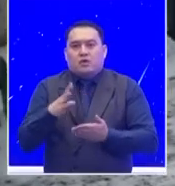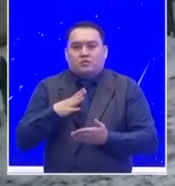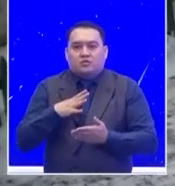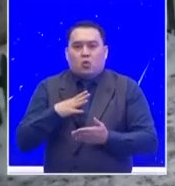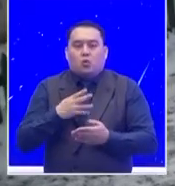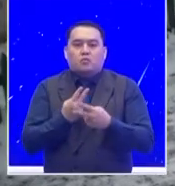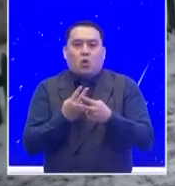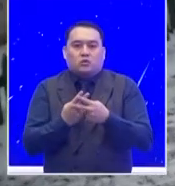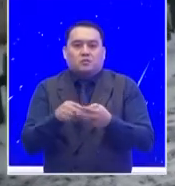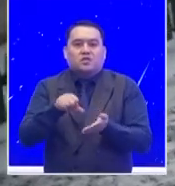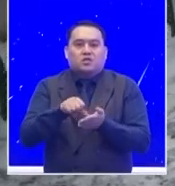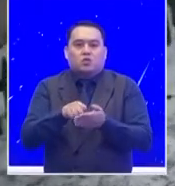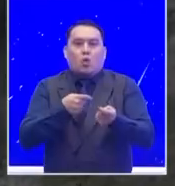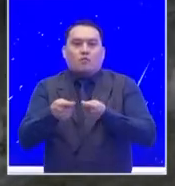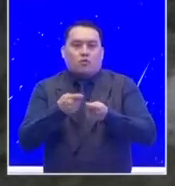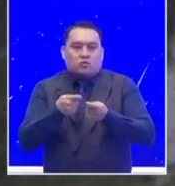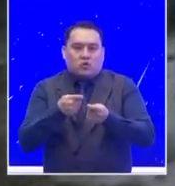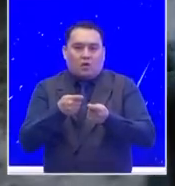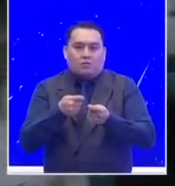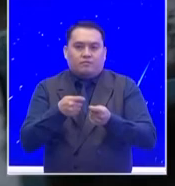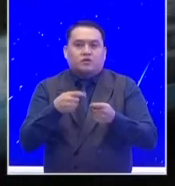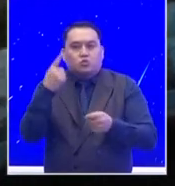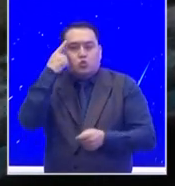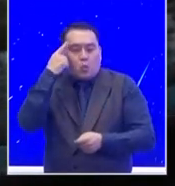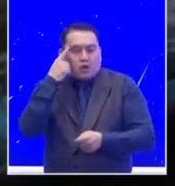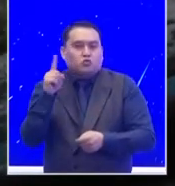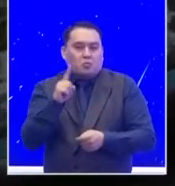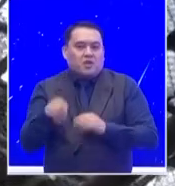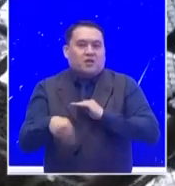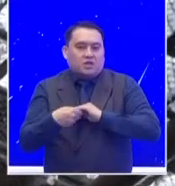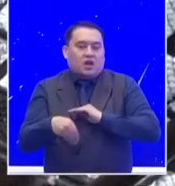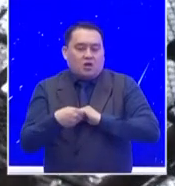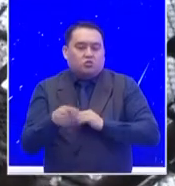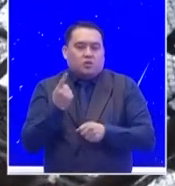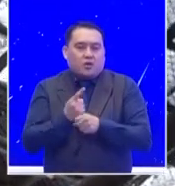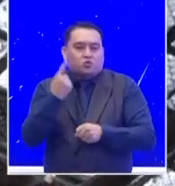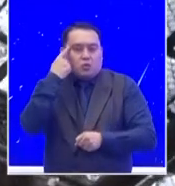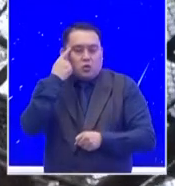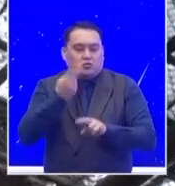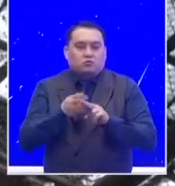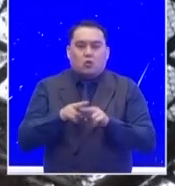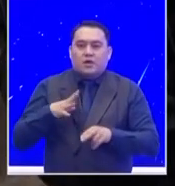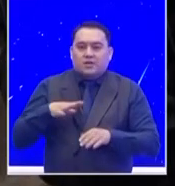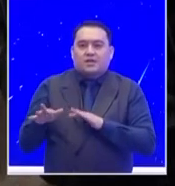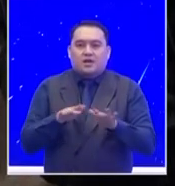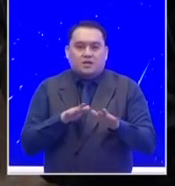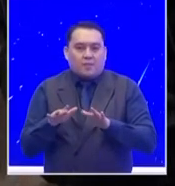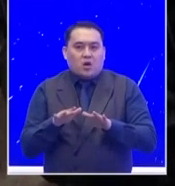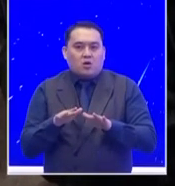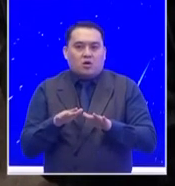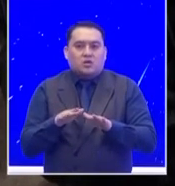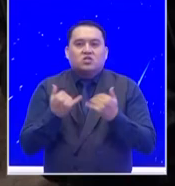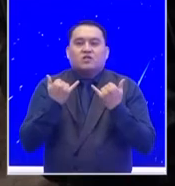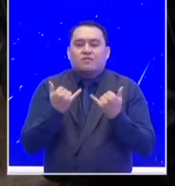шкуре заключенных, представитель власти наверняка задумается, прежде чем идти на какое-нибудь незаконное деяние. К слову,